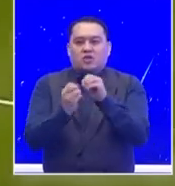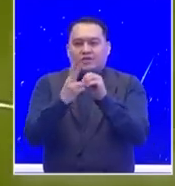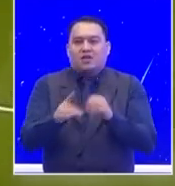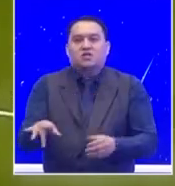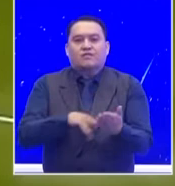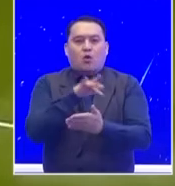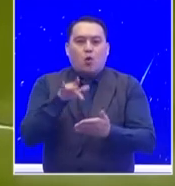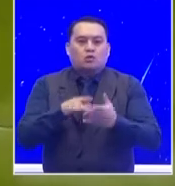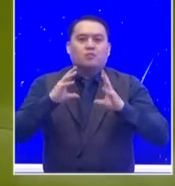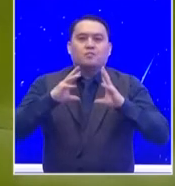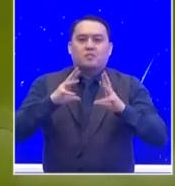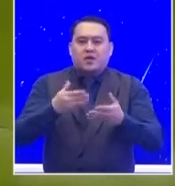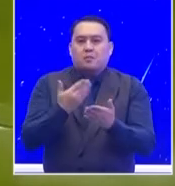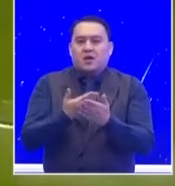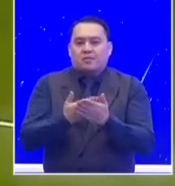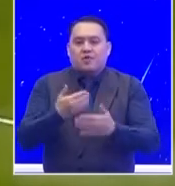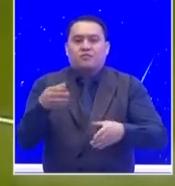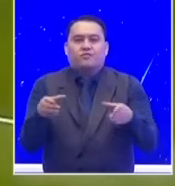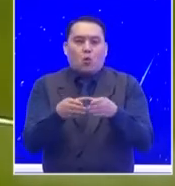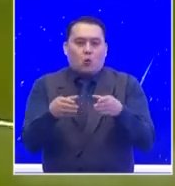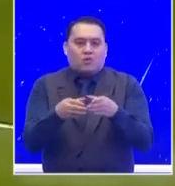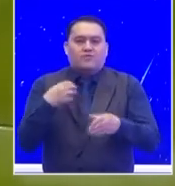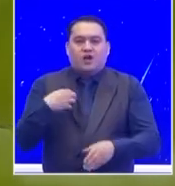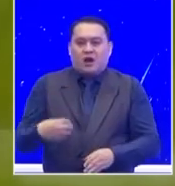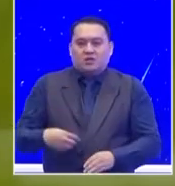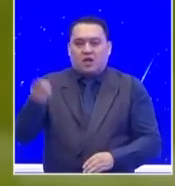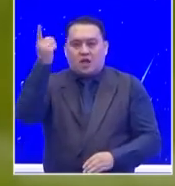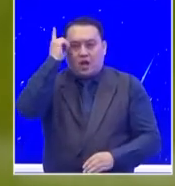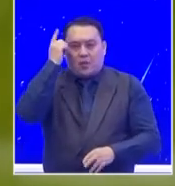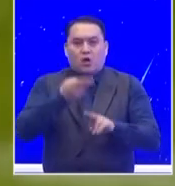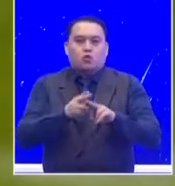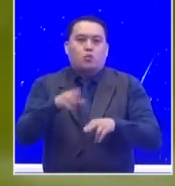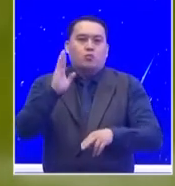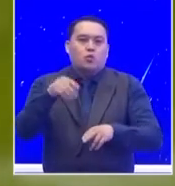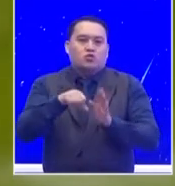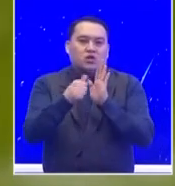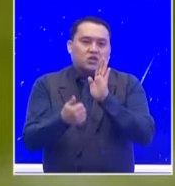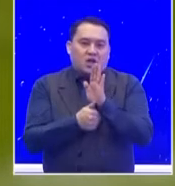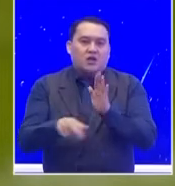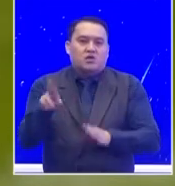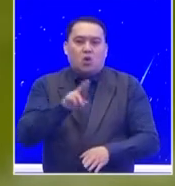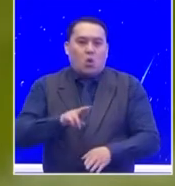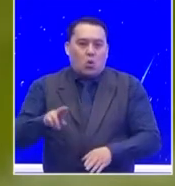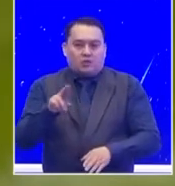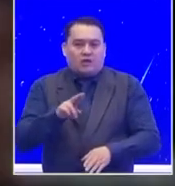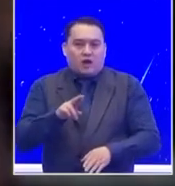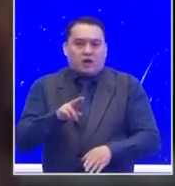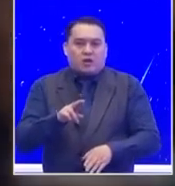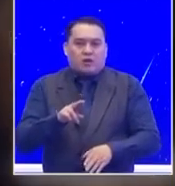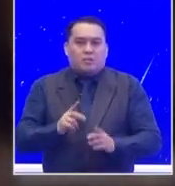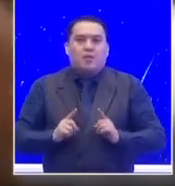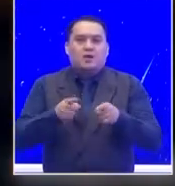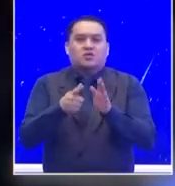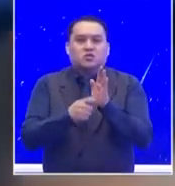12 городах мира. К примеру, на матч группового этапа Франция-Германия, который состоится 16 июня в Мюнхене, пожелали